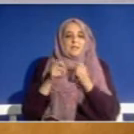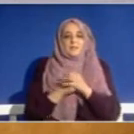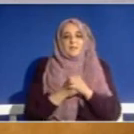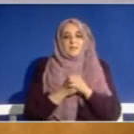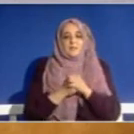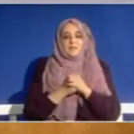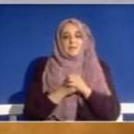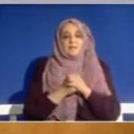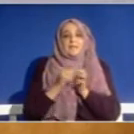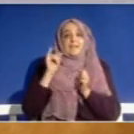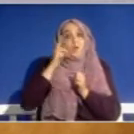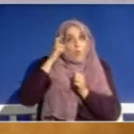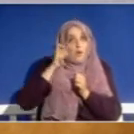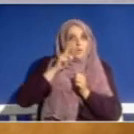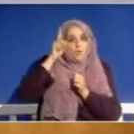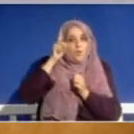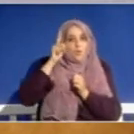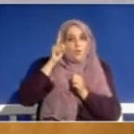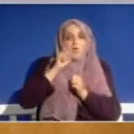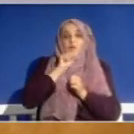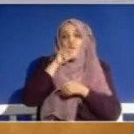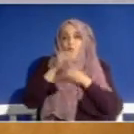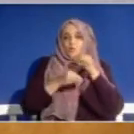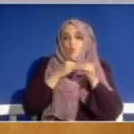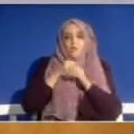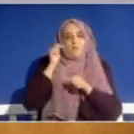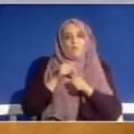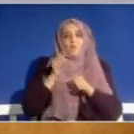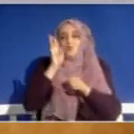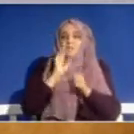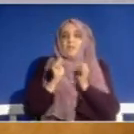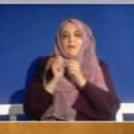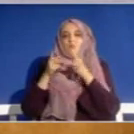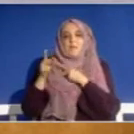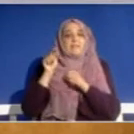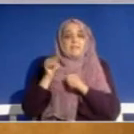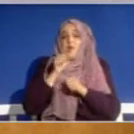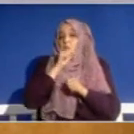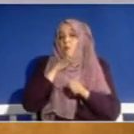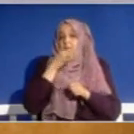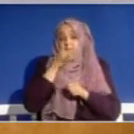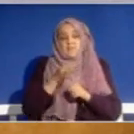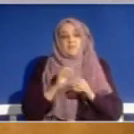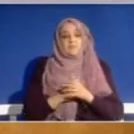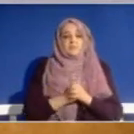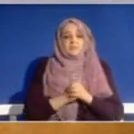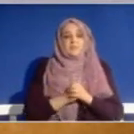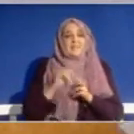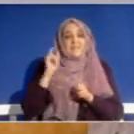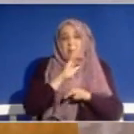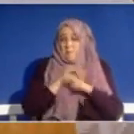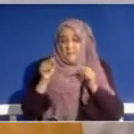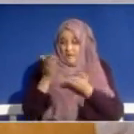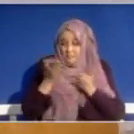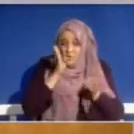يؤمن بالله واليوم الآخر فليحسن إلى جاره، معناها من لم يحسن إلى جاره فقد